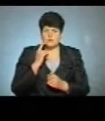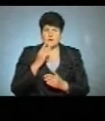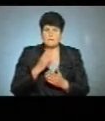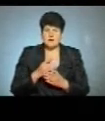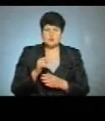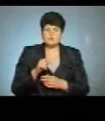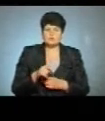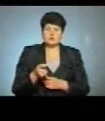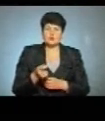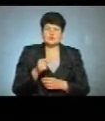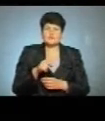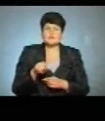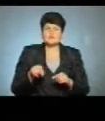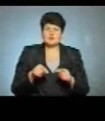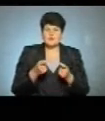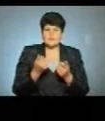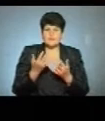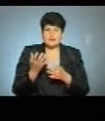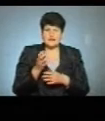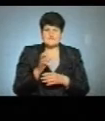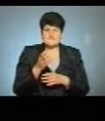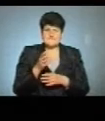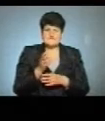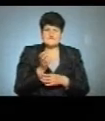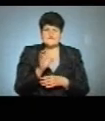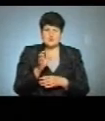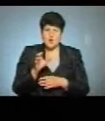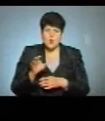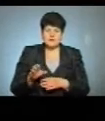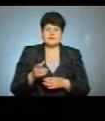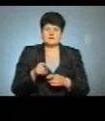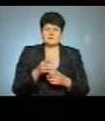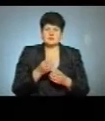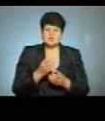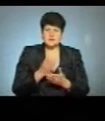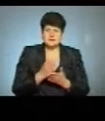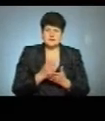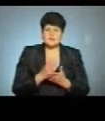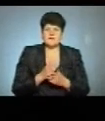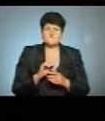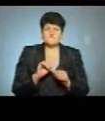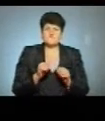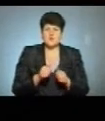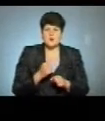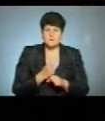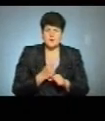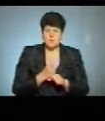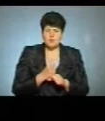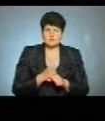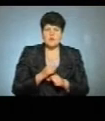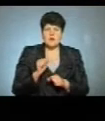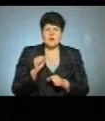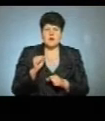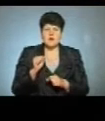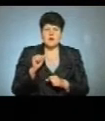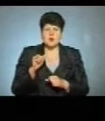що вона створила декілька відеороликів, і вони розміщені, там є ще і така форма роботи у них, як